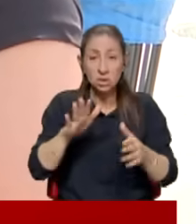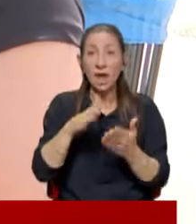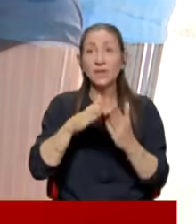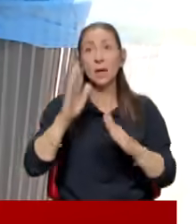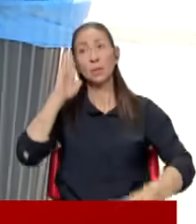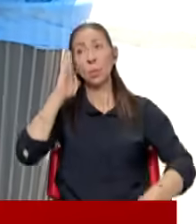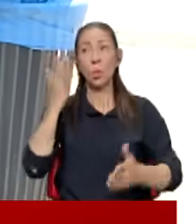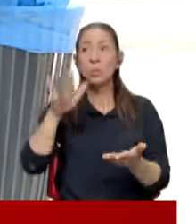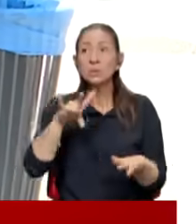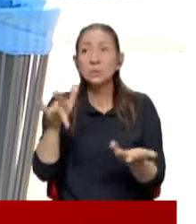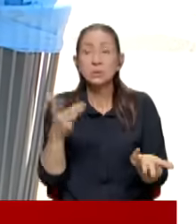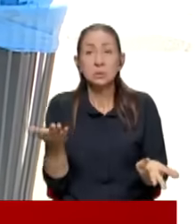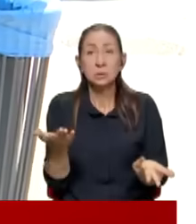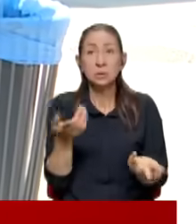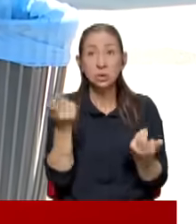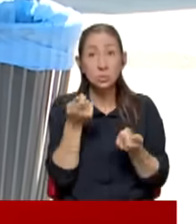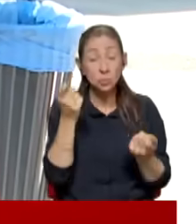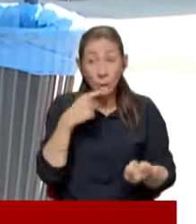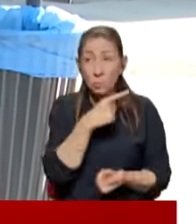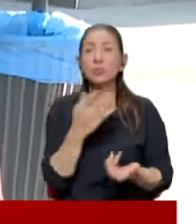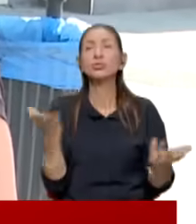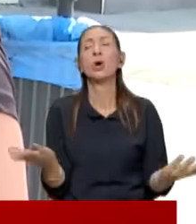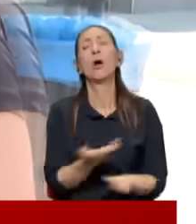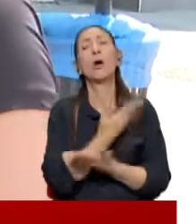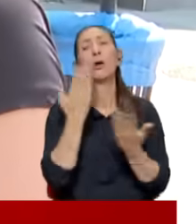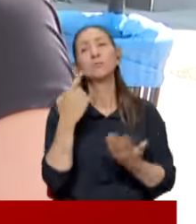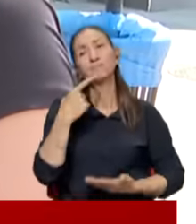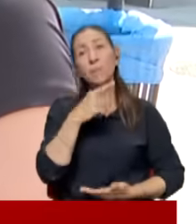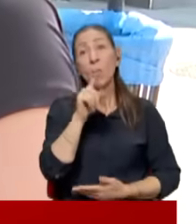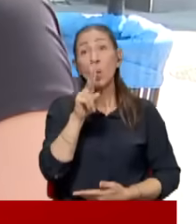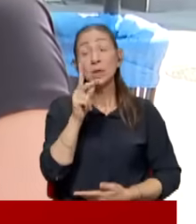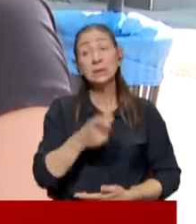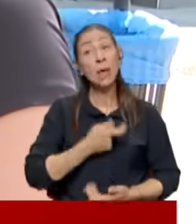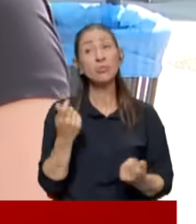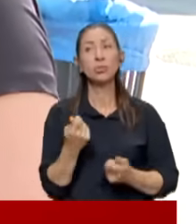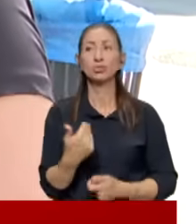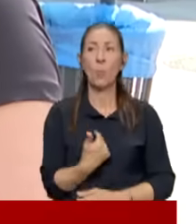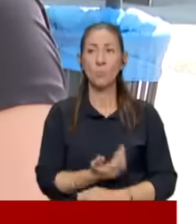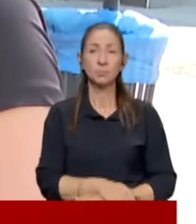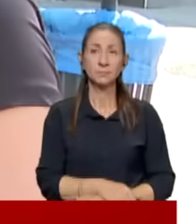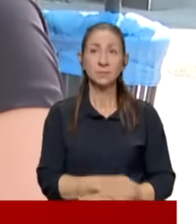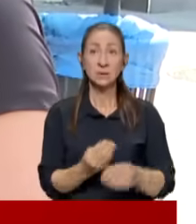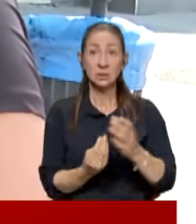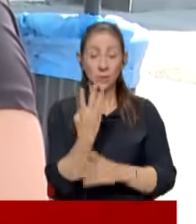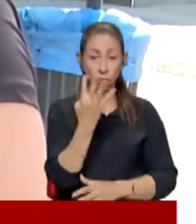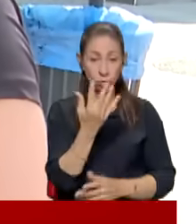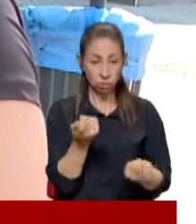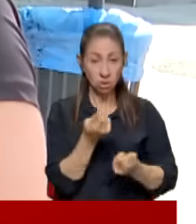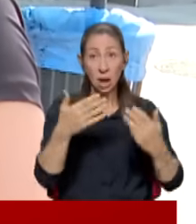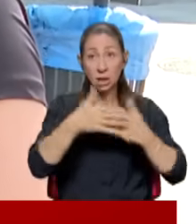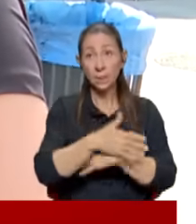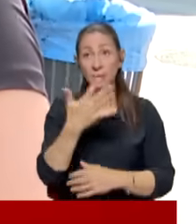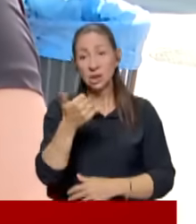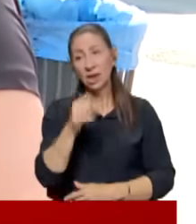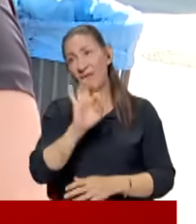boş yatıyor. Çalışmakta zorlanıyor musunuz? Çok. Çok. 12 saat çalışıyorum. Sabah saat 4.30'da çıkıyorum. Akşam